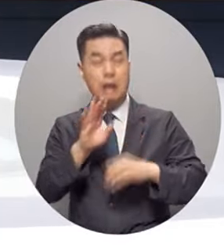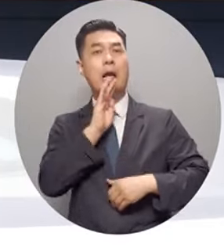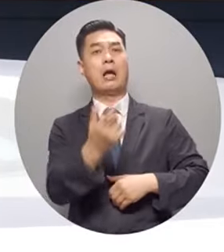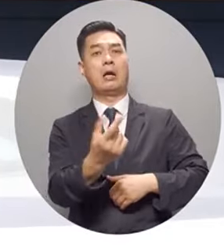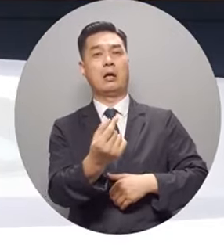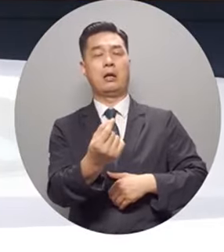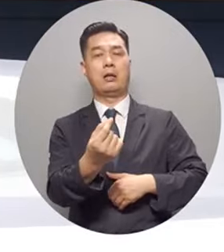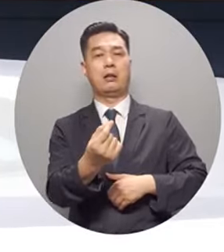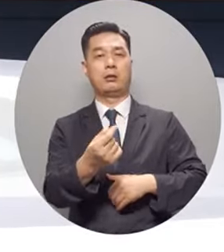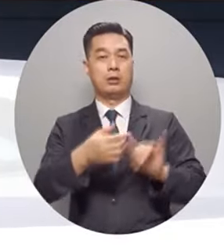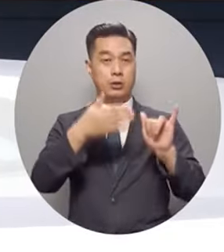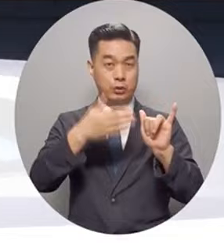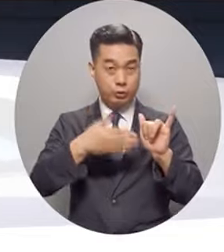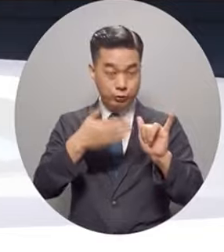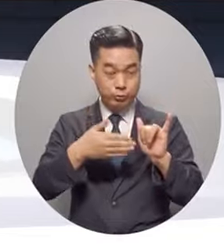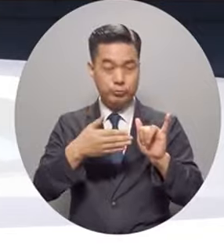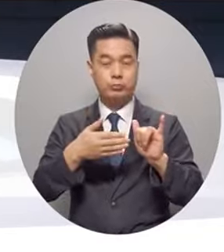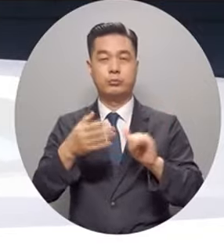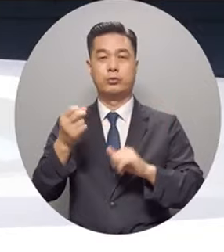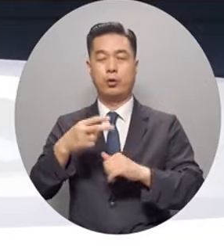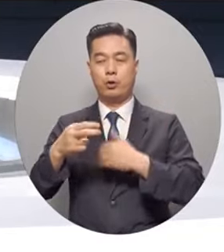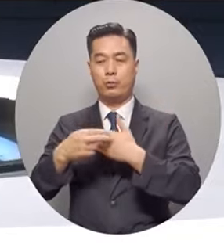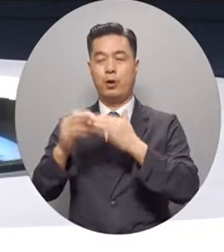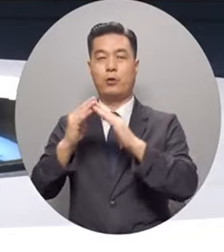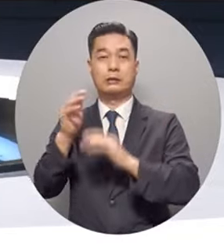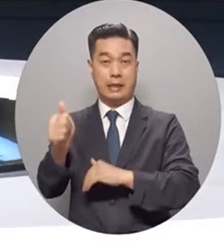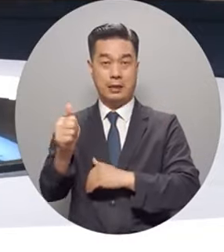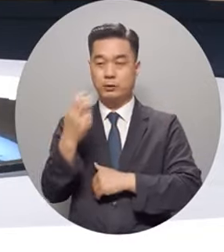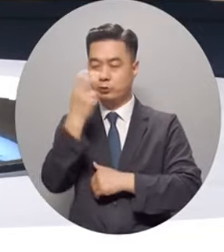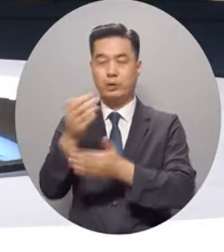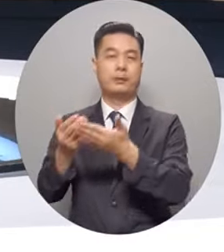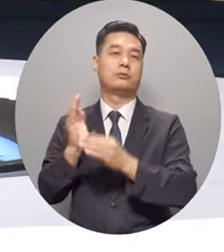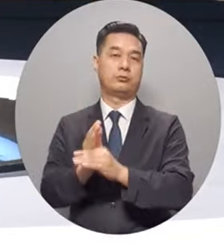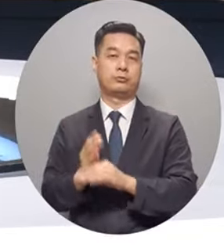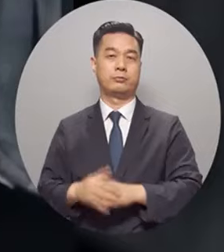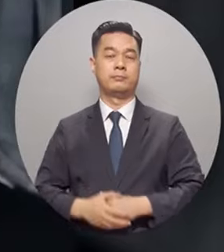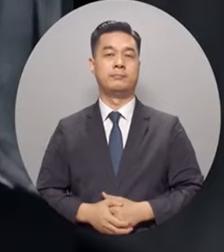유튜버와 병원장은 조사를 받고 있습니다 이지은 기자가 보도합니다